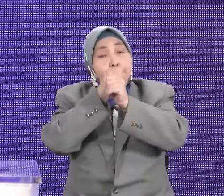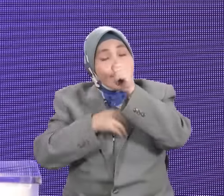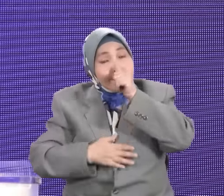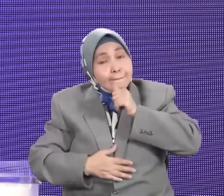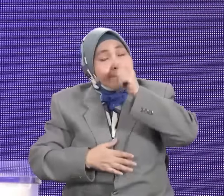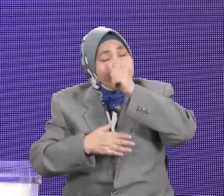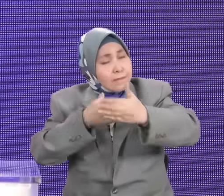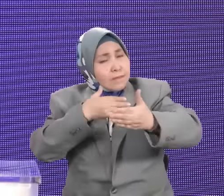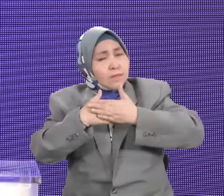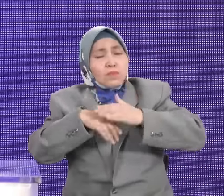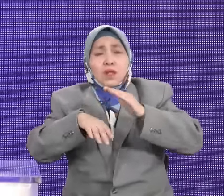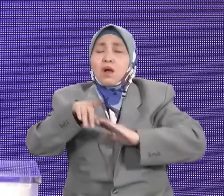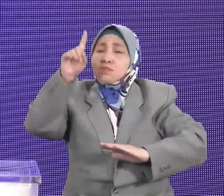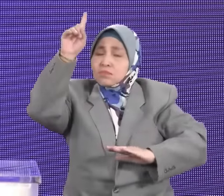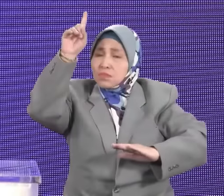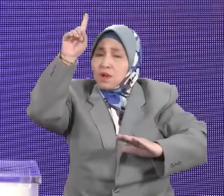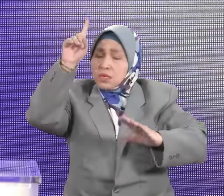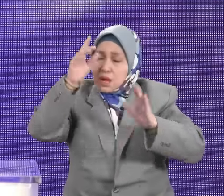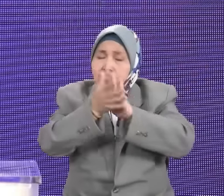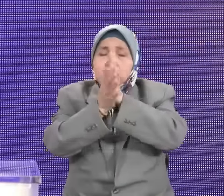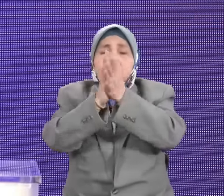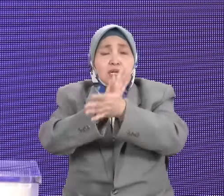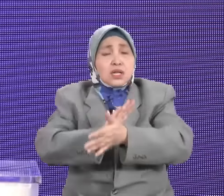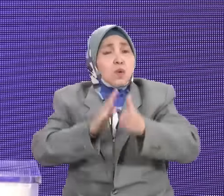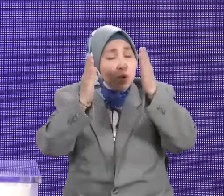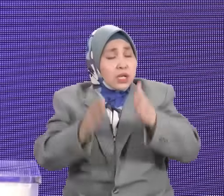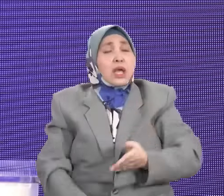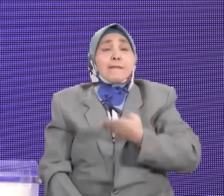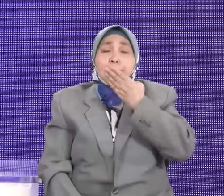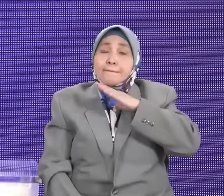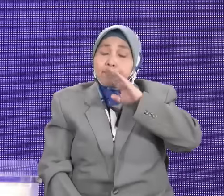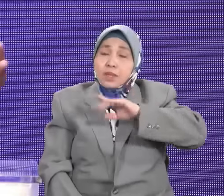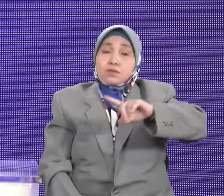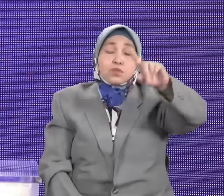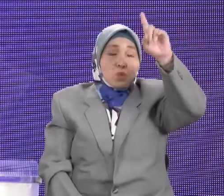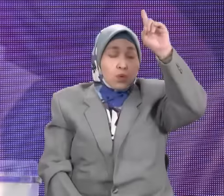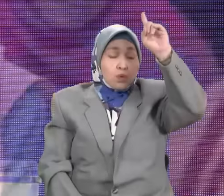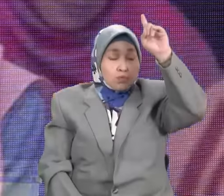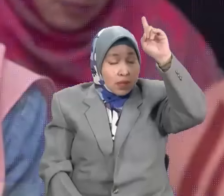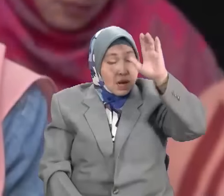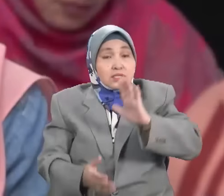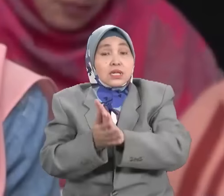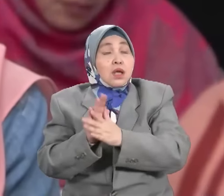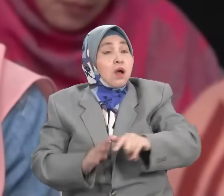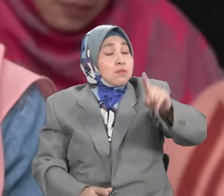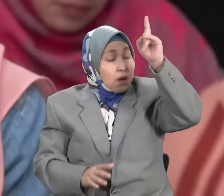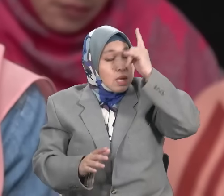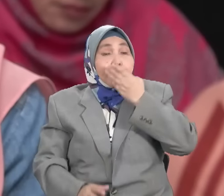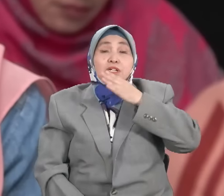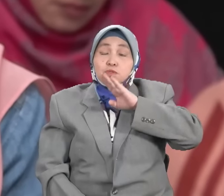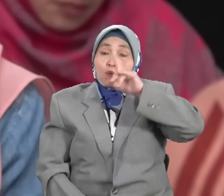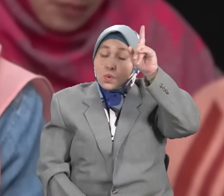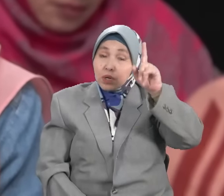kembali kepada Allah Allah yang menjadi orang yang bersyukur ataupun yang menjadi yang bersyukur bukan orang Ya maksudnya Allah nih yang bersyukur